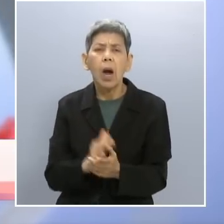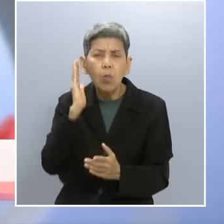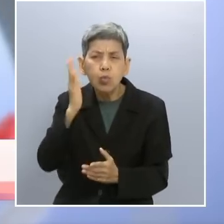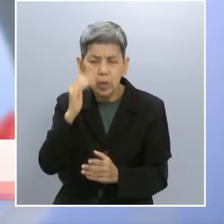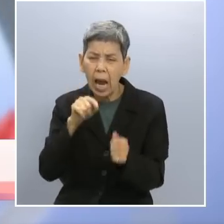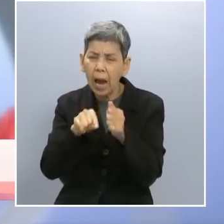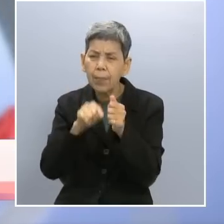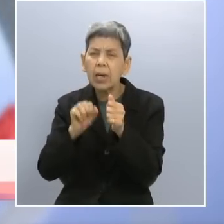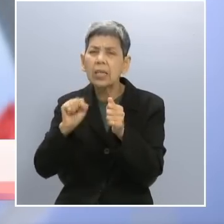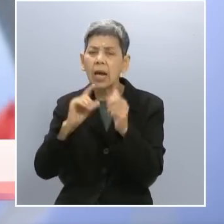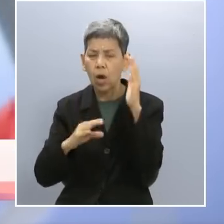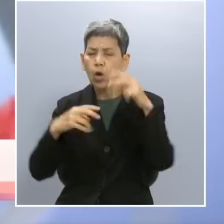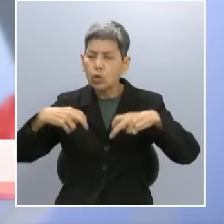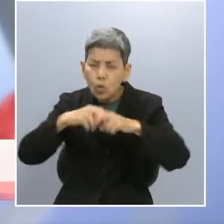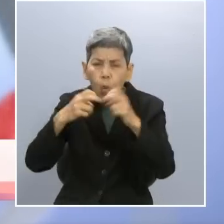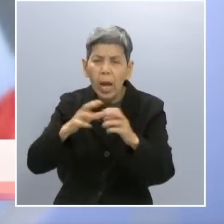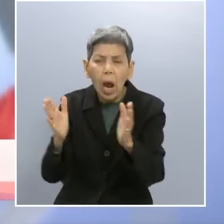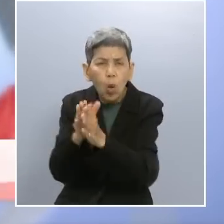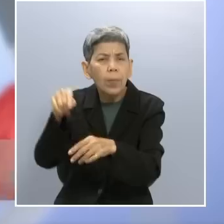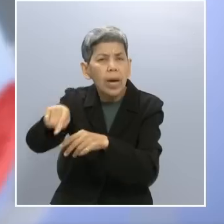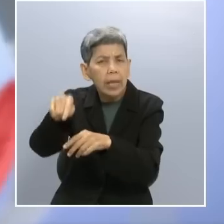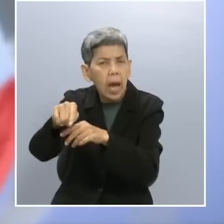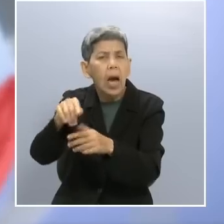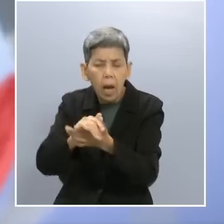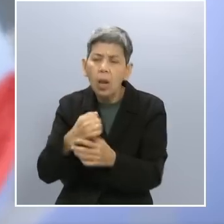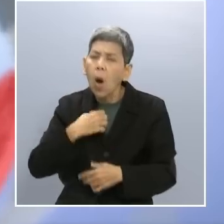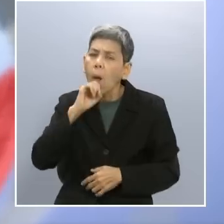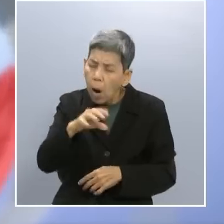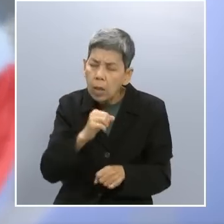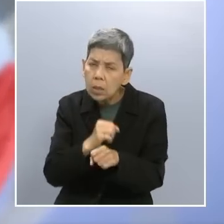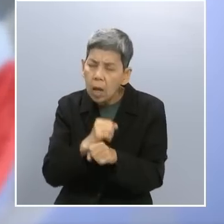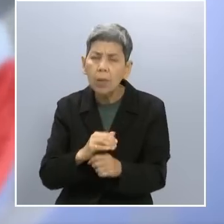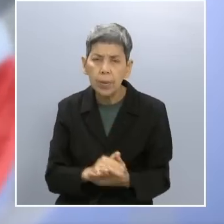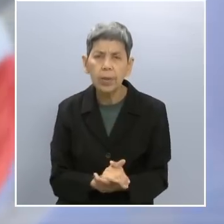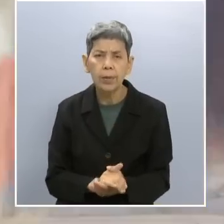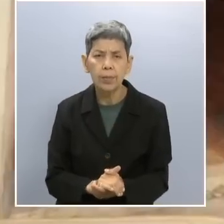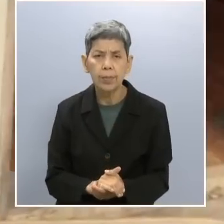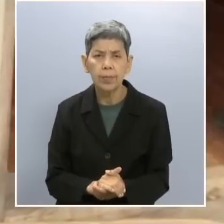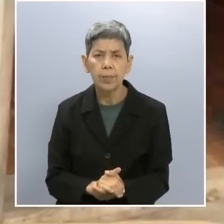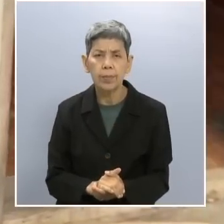อยู่อำเภอสังขะจังหวัดสุรินทร์นู่นมานั่งอยู่ที่ฝั่งนู้นเขายังบอกฉันมืดเลย